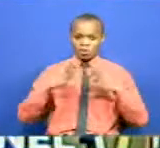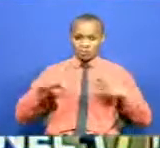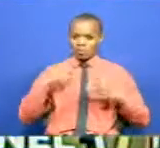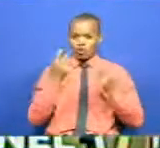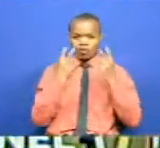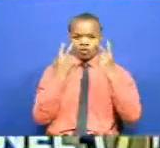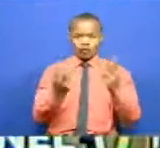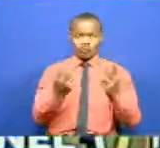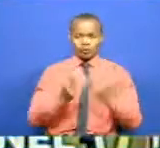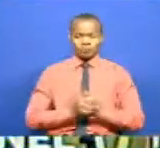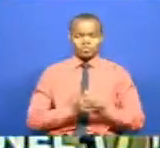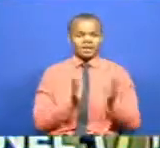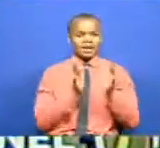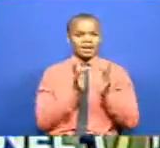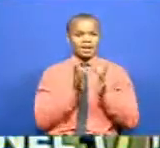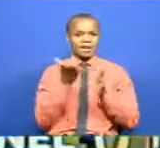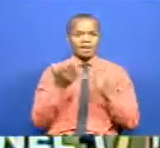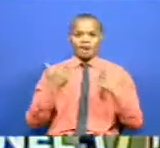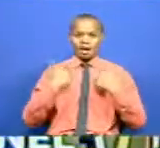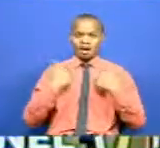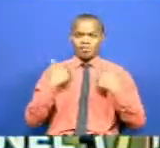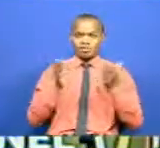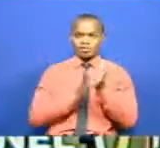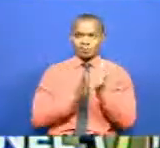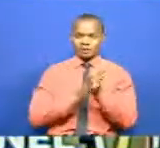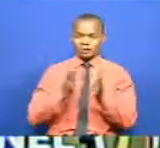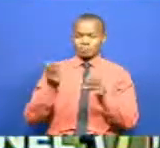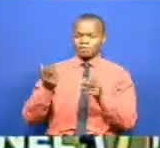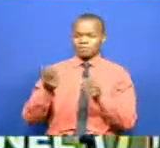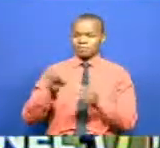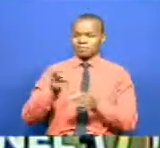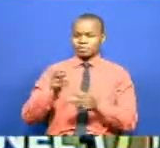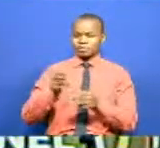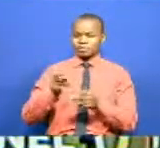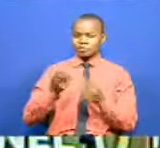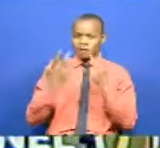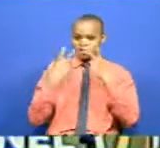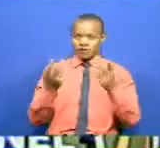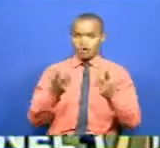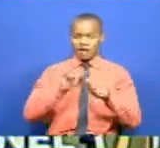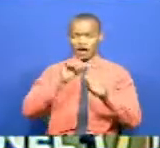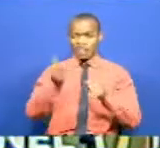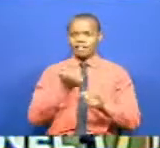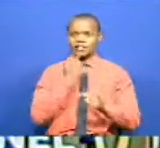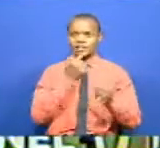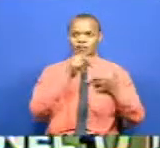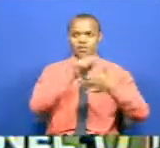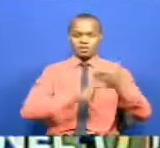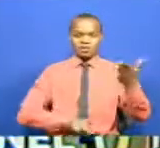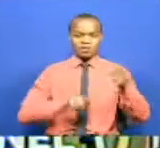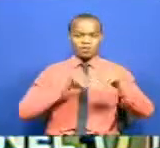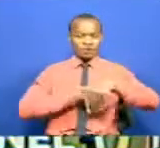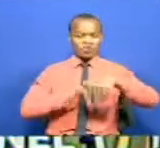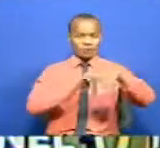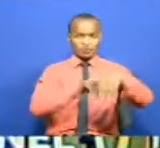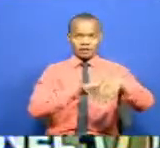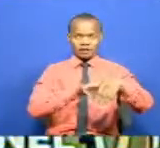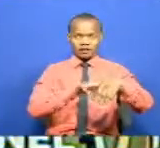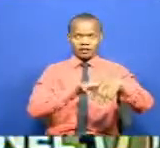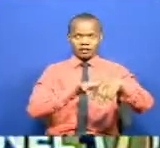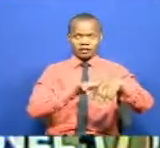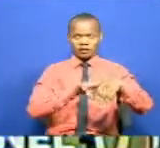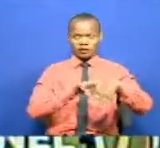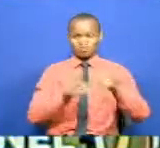ya kijamii. Naona jumbe zenu kabisa na kwamba mnasema kwamba mko locked, wengine wanasema kwamba wanafuatilia. Kwa kifupi